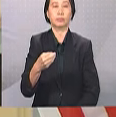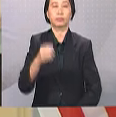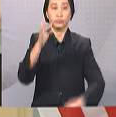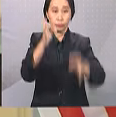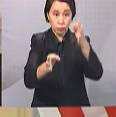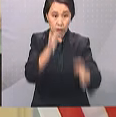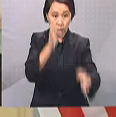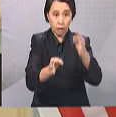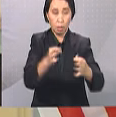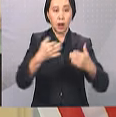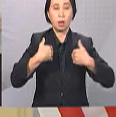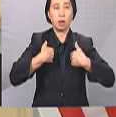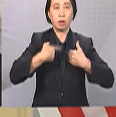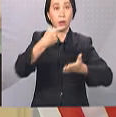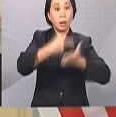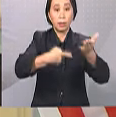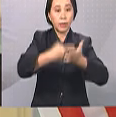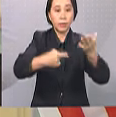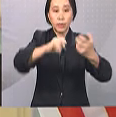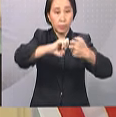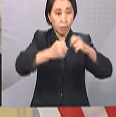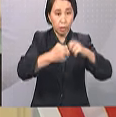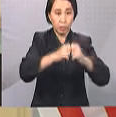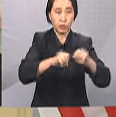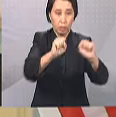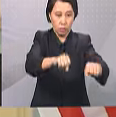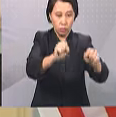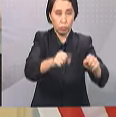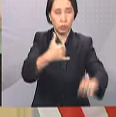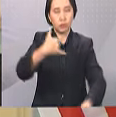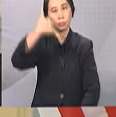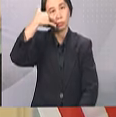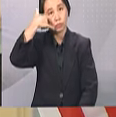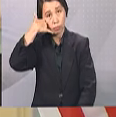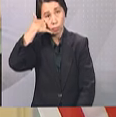jika ada apa-apa masalah boleh menghubungi